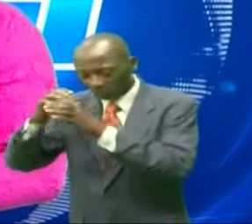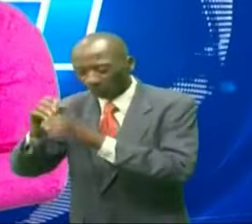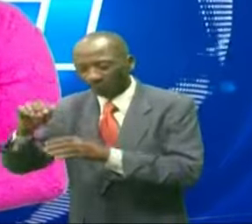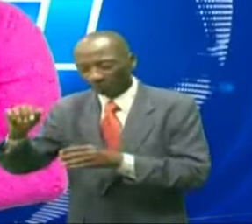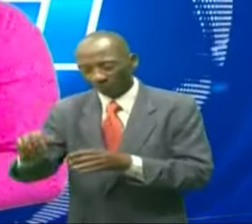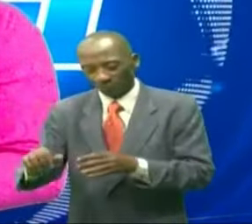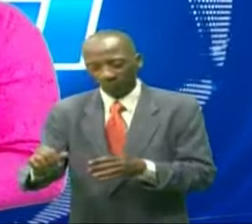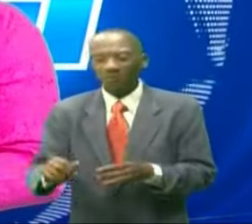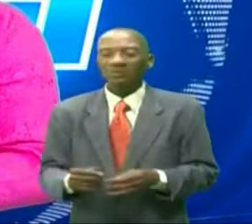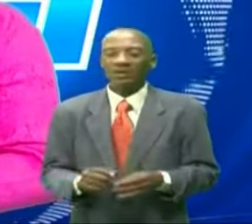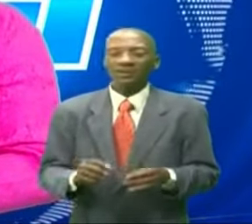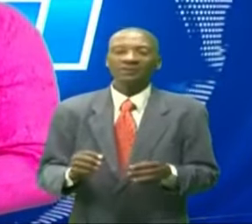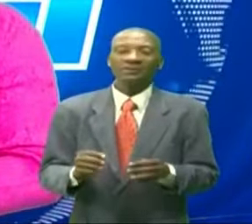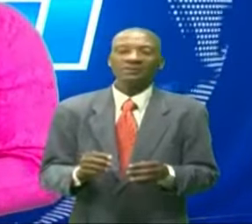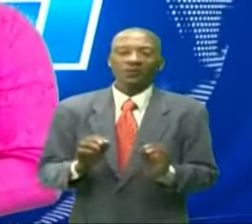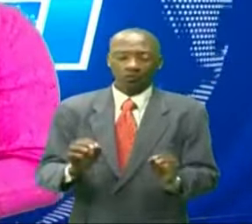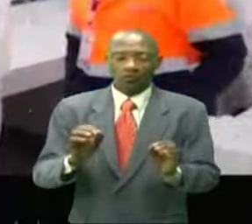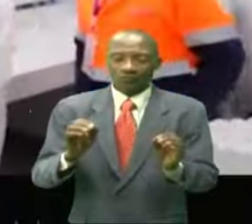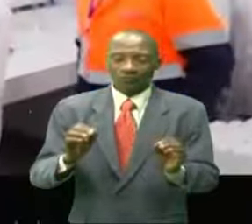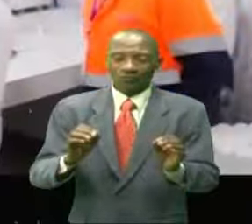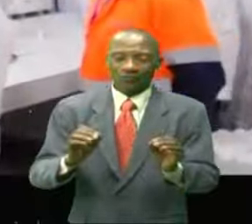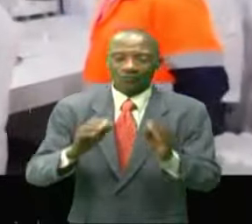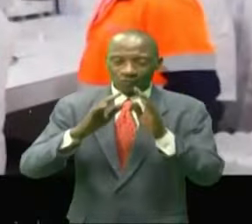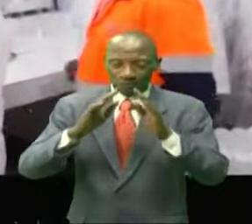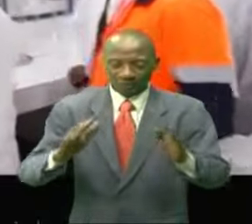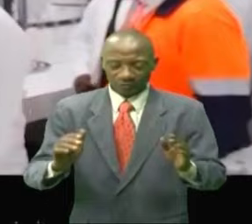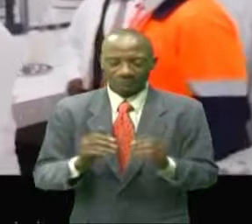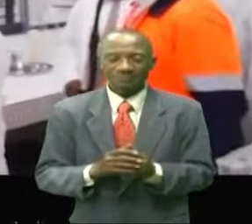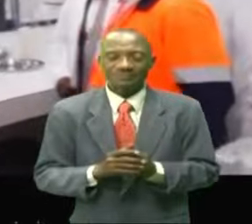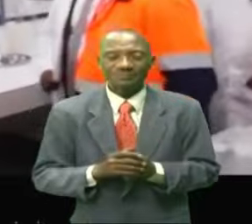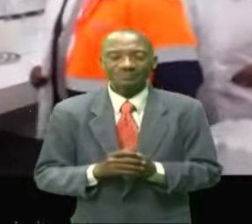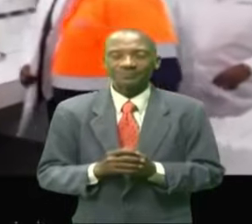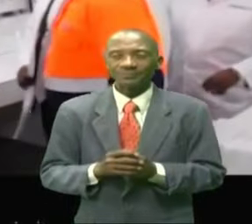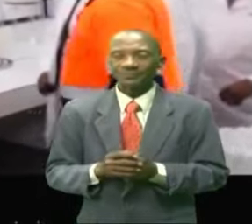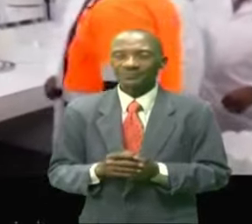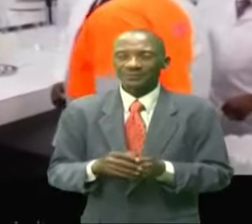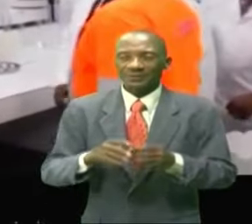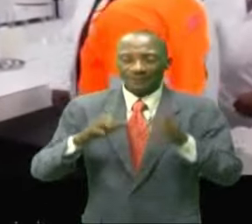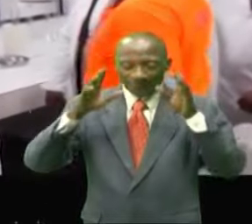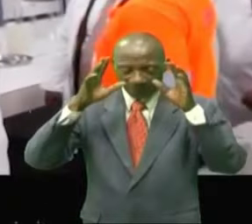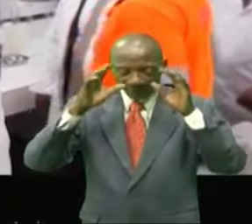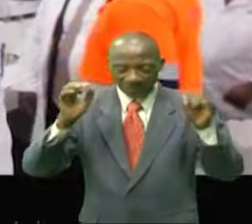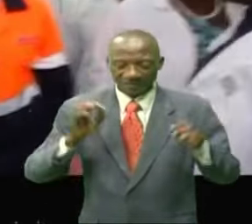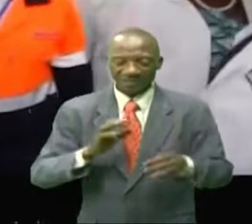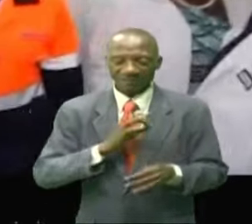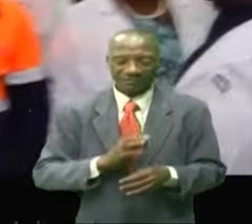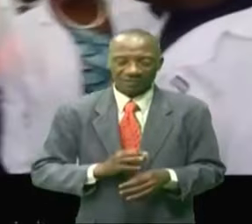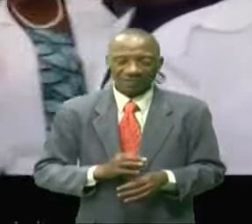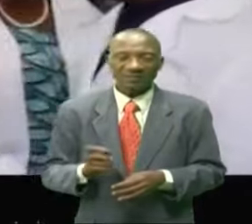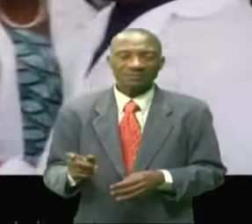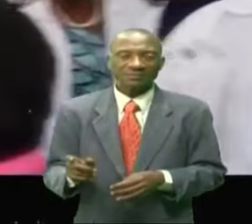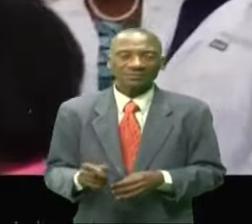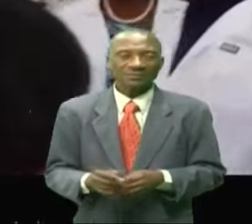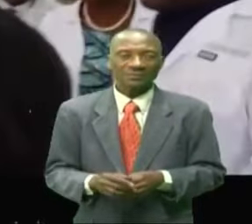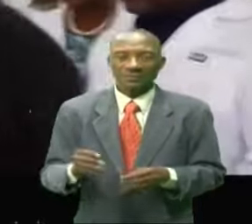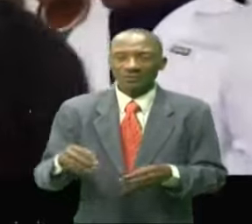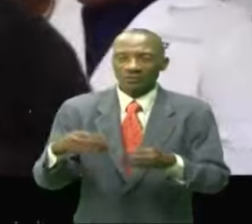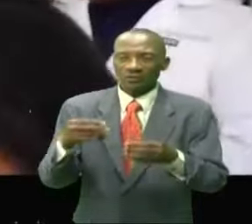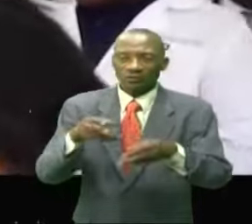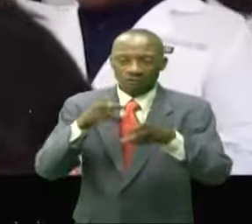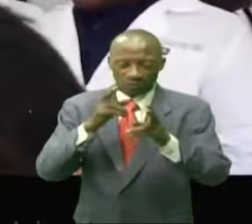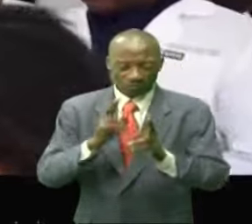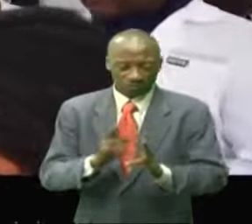centre d'expertise. Nadine Futuka. Chef de l'État, Félix-Antoine Tshisekedi Tshilombo, a fait honneur au